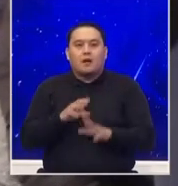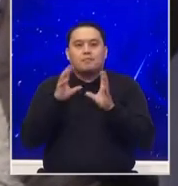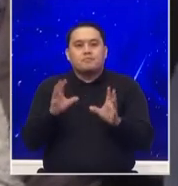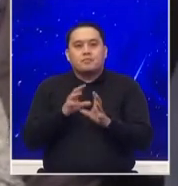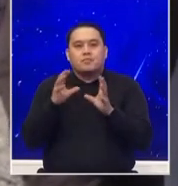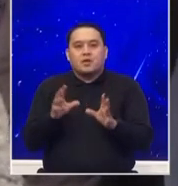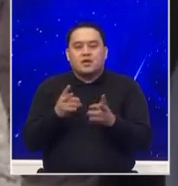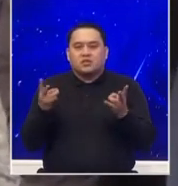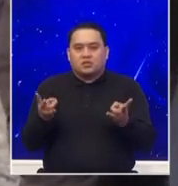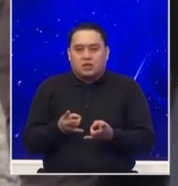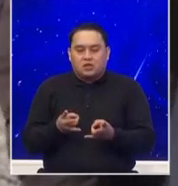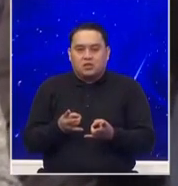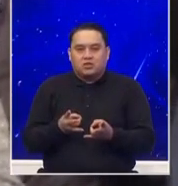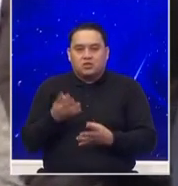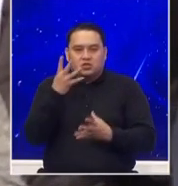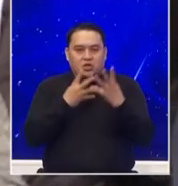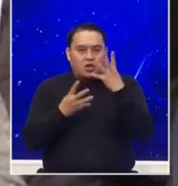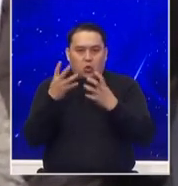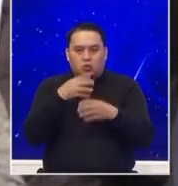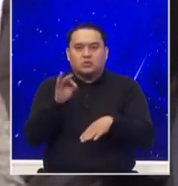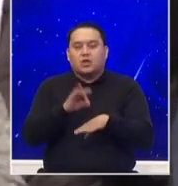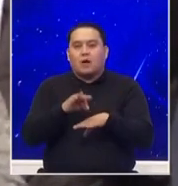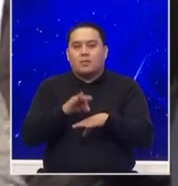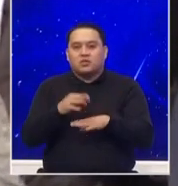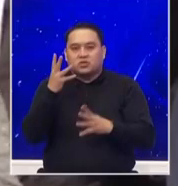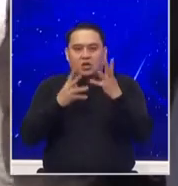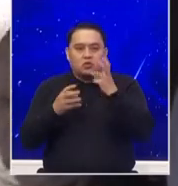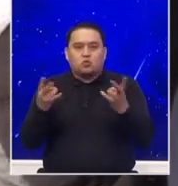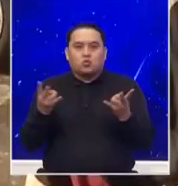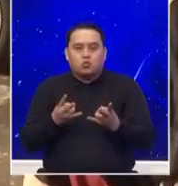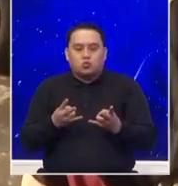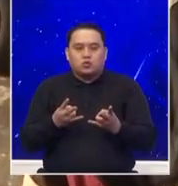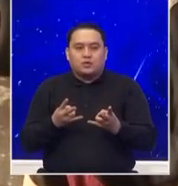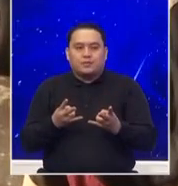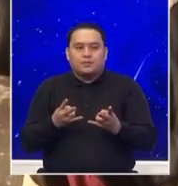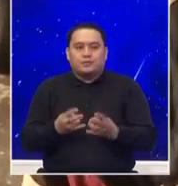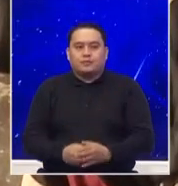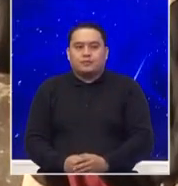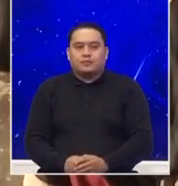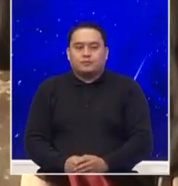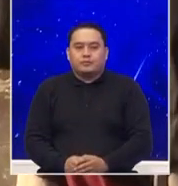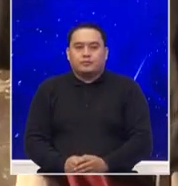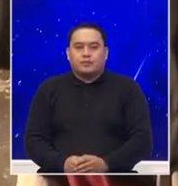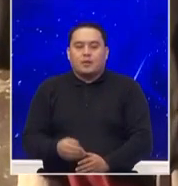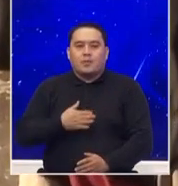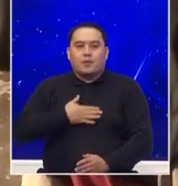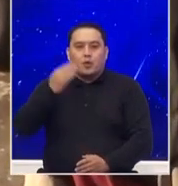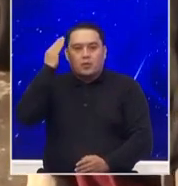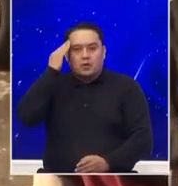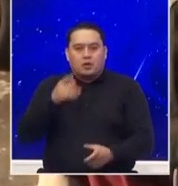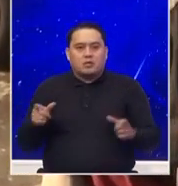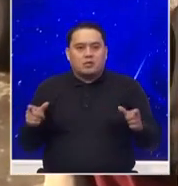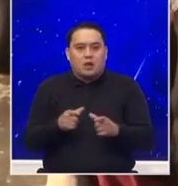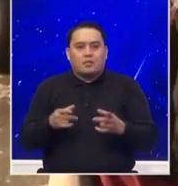же очень серьезное заболевание, и к нему серьезно нужно отнестись. По моему мнению,